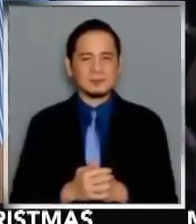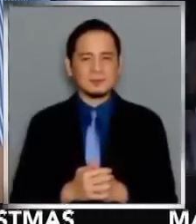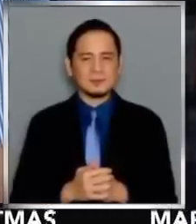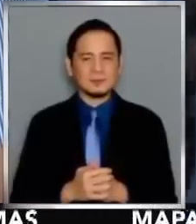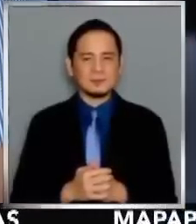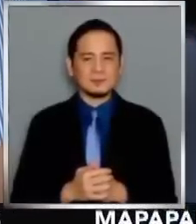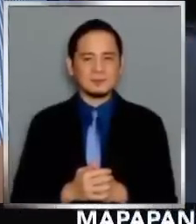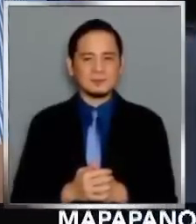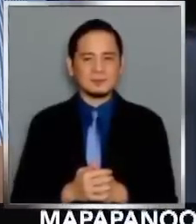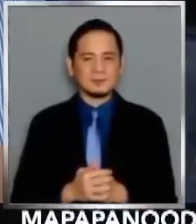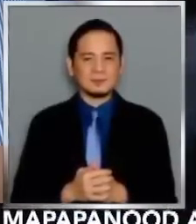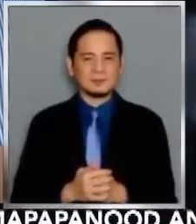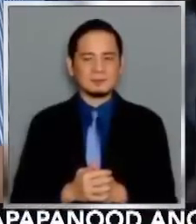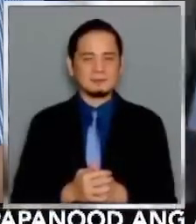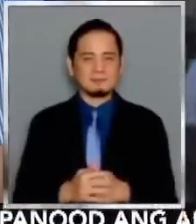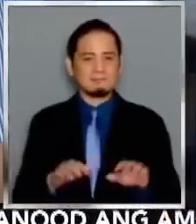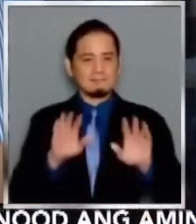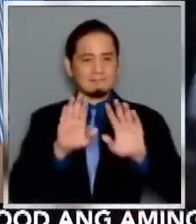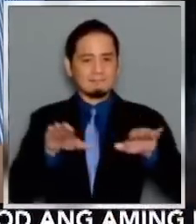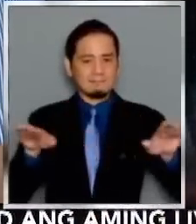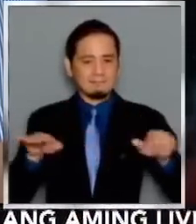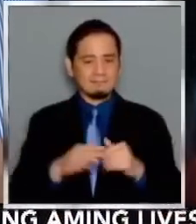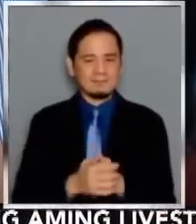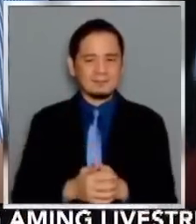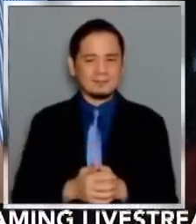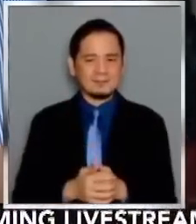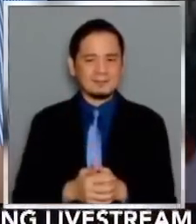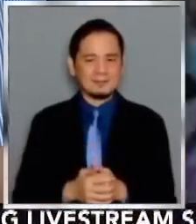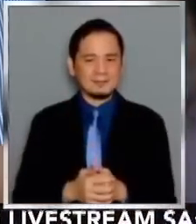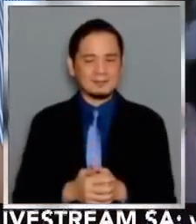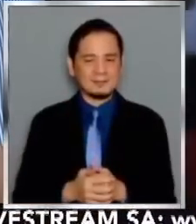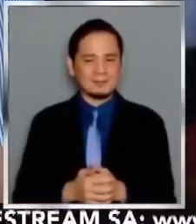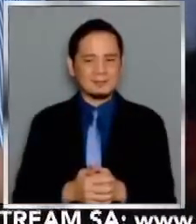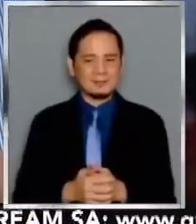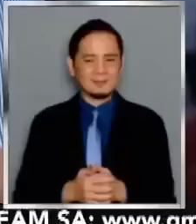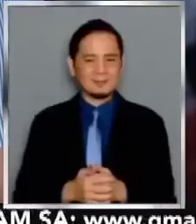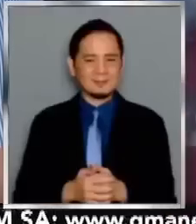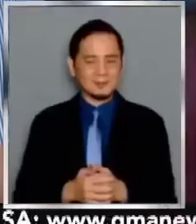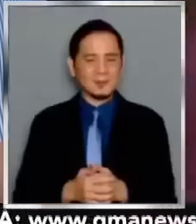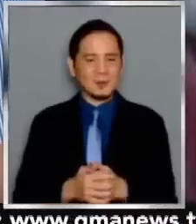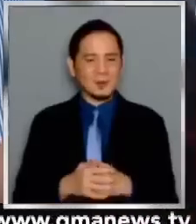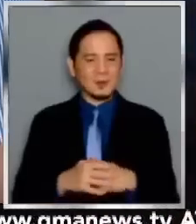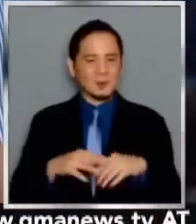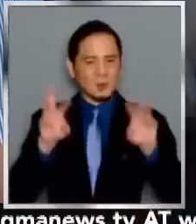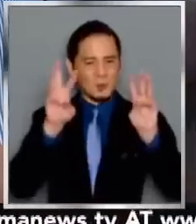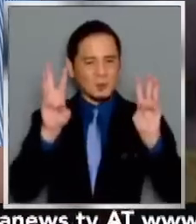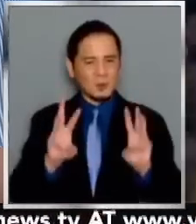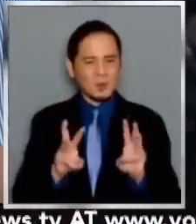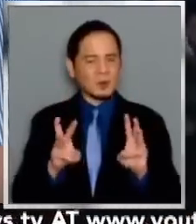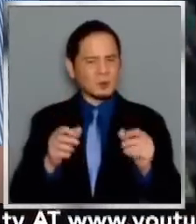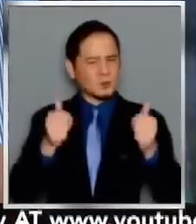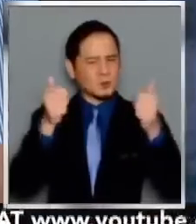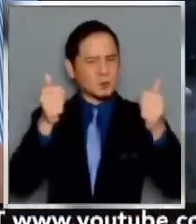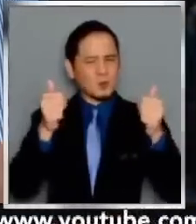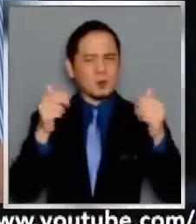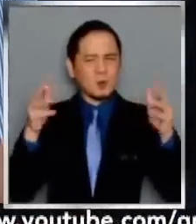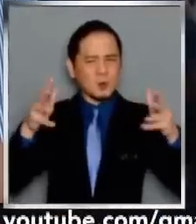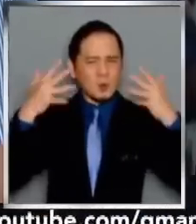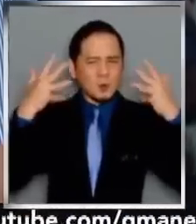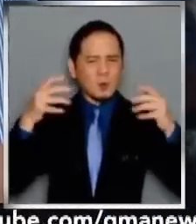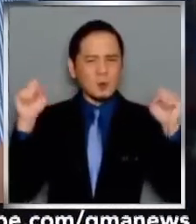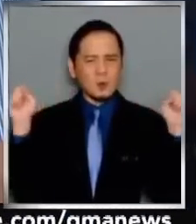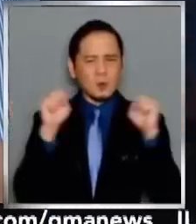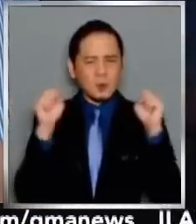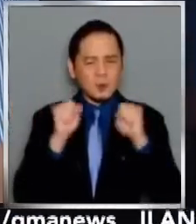Naku, Pia, alam mo, buti na lang nakisama yung panahon. Ang sarap ng panahon dito, malamig at mahangin. At tabang-tama po sa mga nagla-last minute